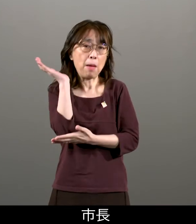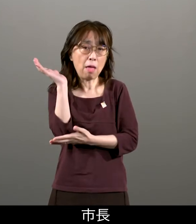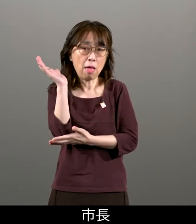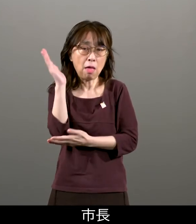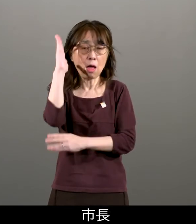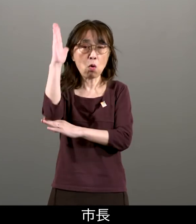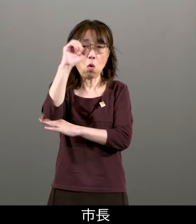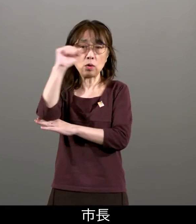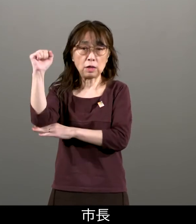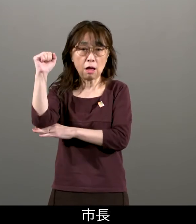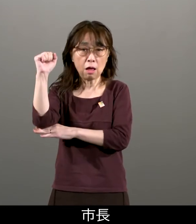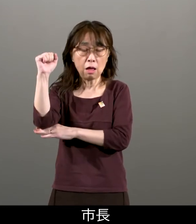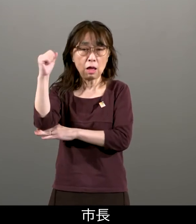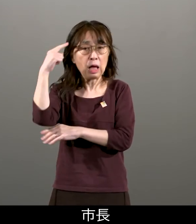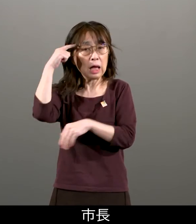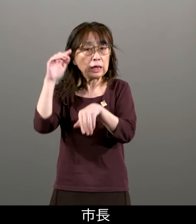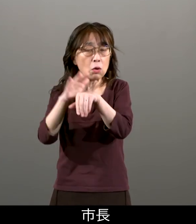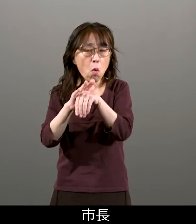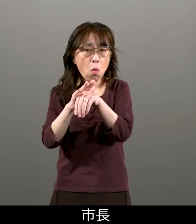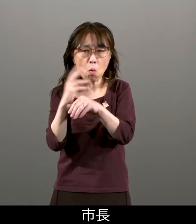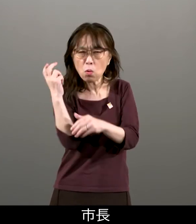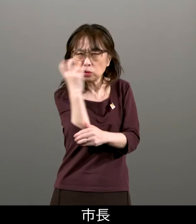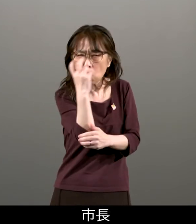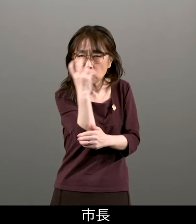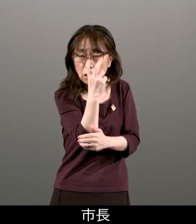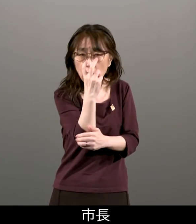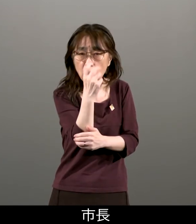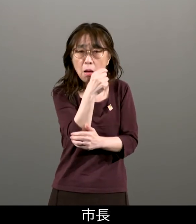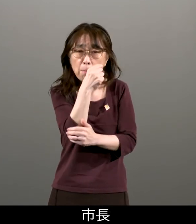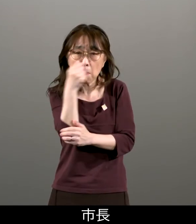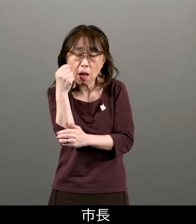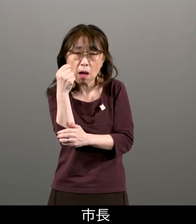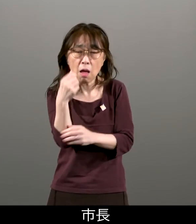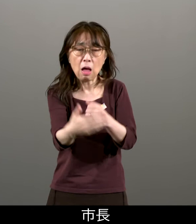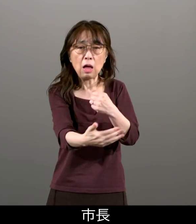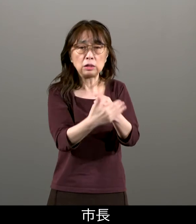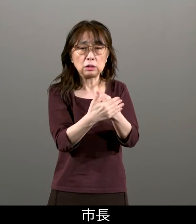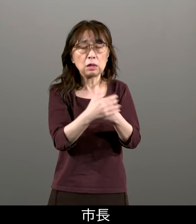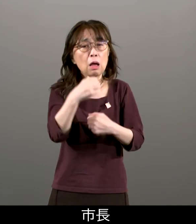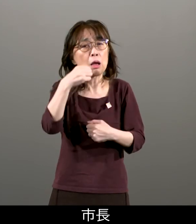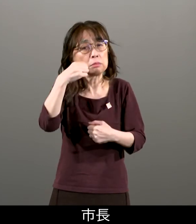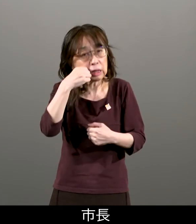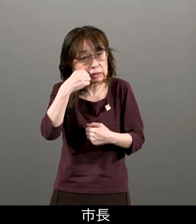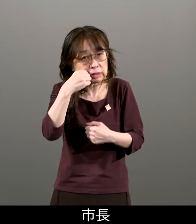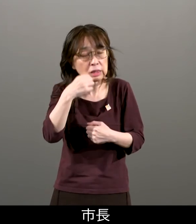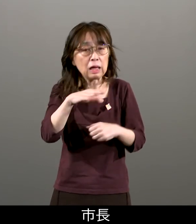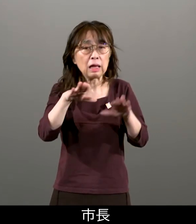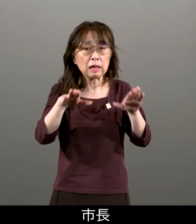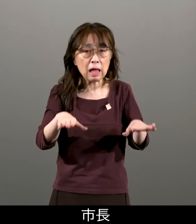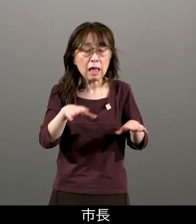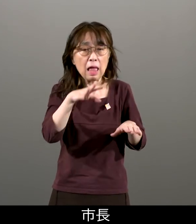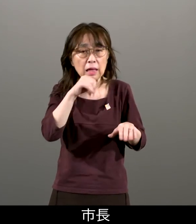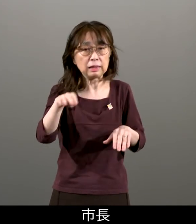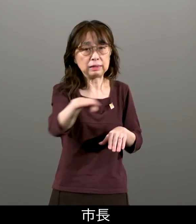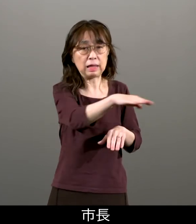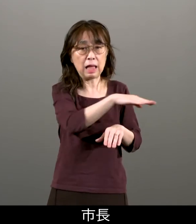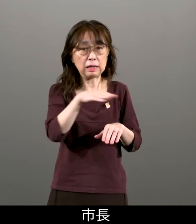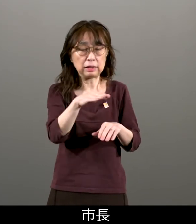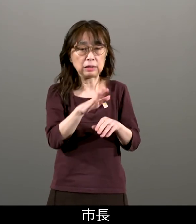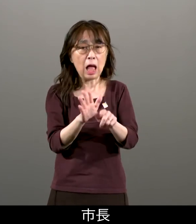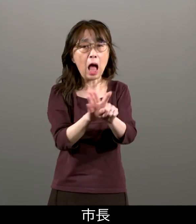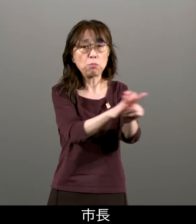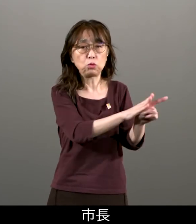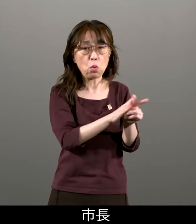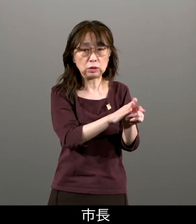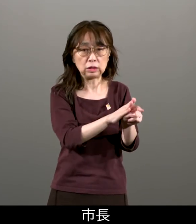きまして、意向調査において比較的支持を得られていない現役世代へのアプローチとして、企業等を